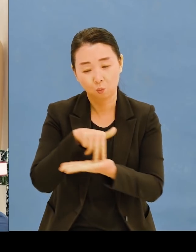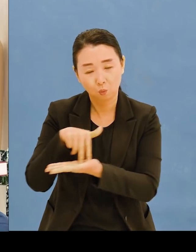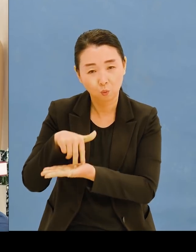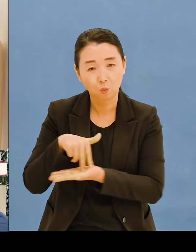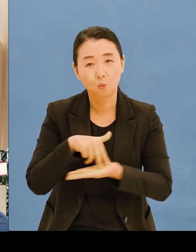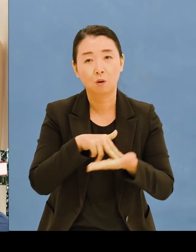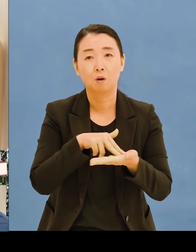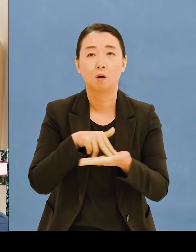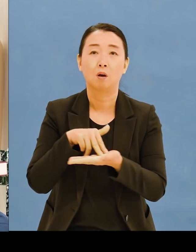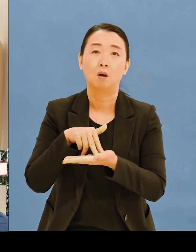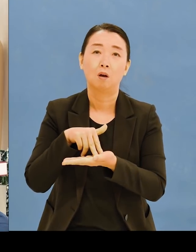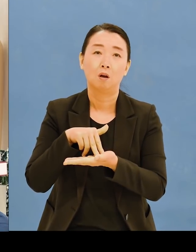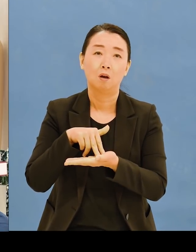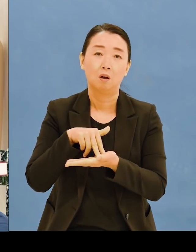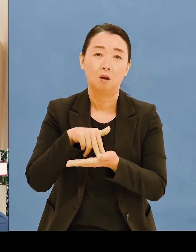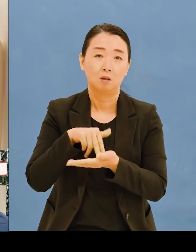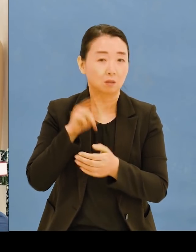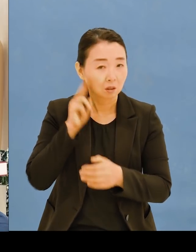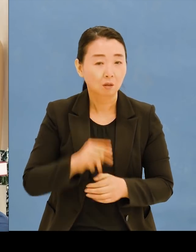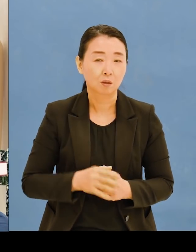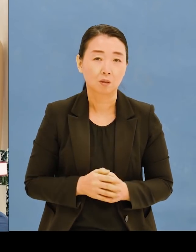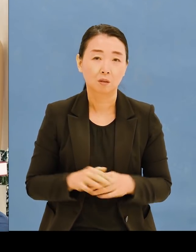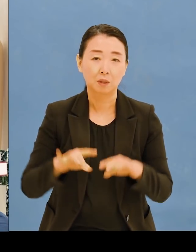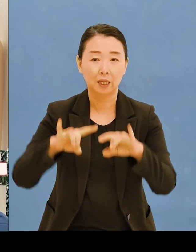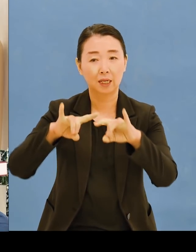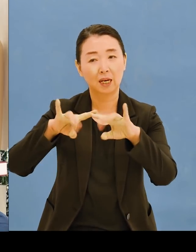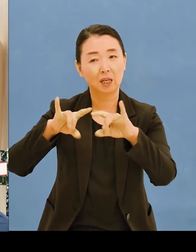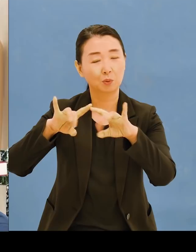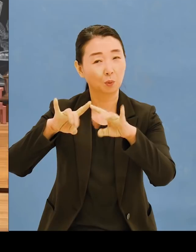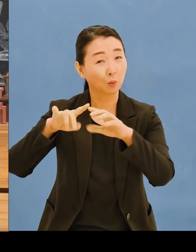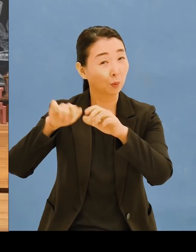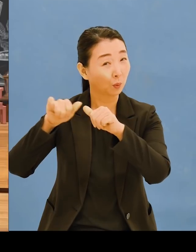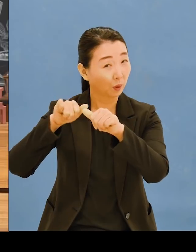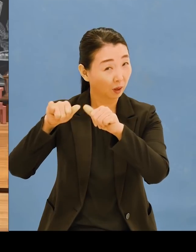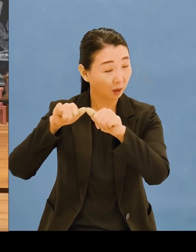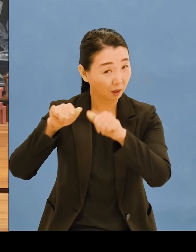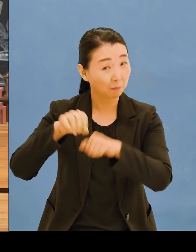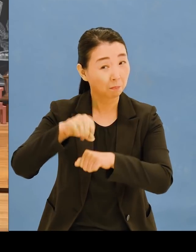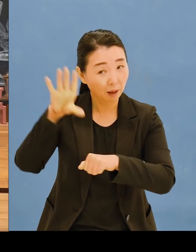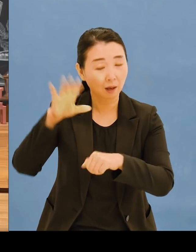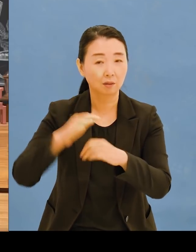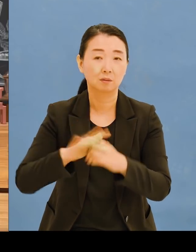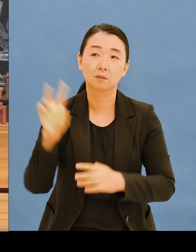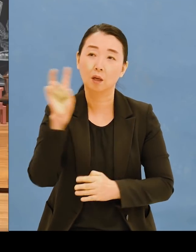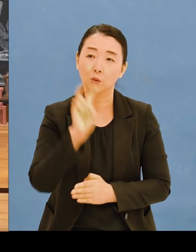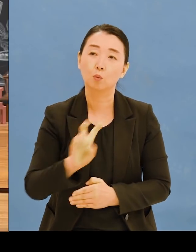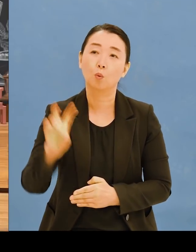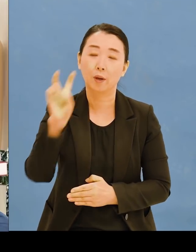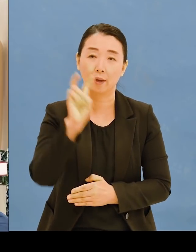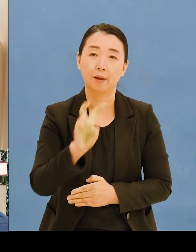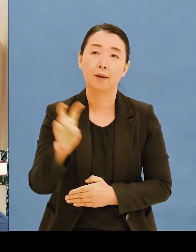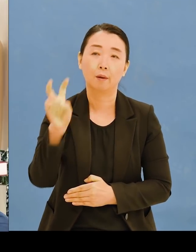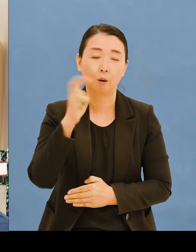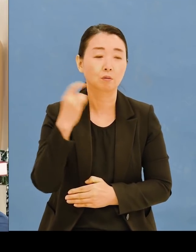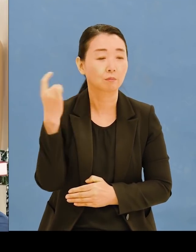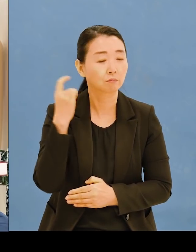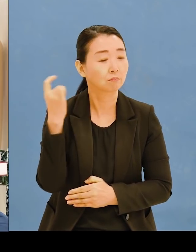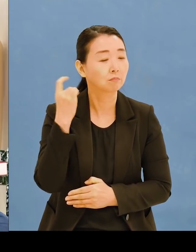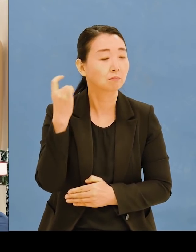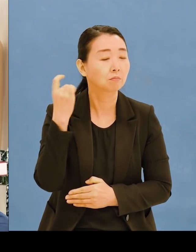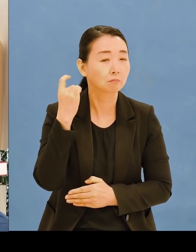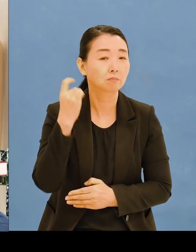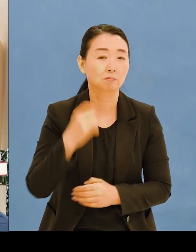외로움이 확 밀려오니까 제가 이제 라디오를 켰던 것 같아요. 라디오를 켜고 이제 뭐 노래들이 뭐 이것저것 막